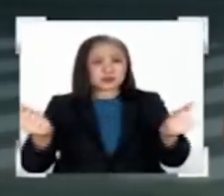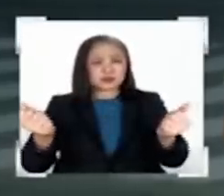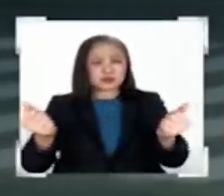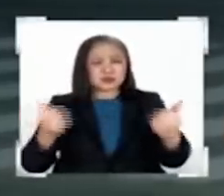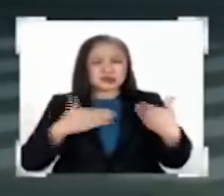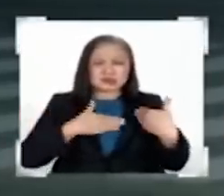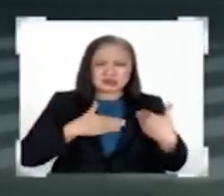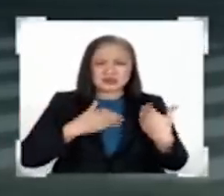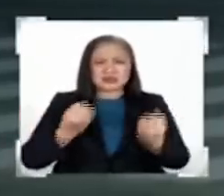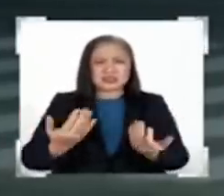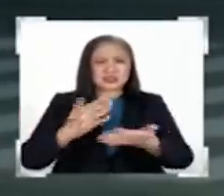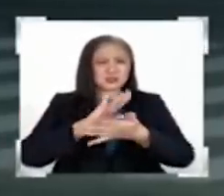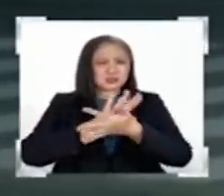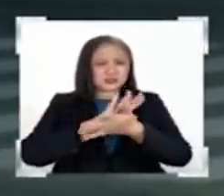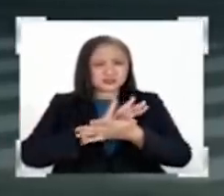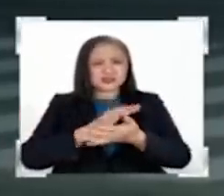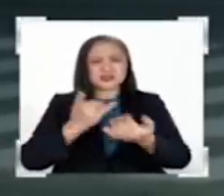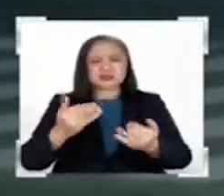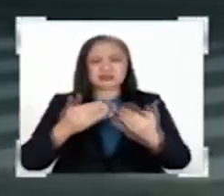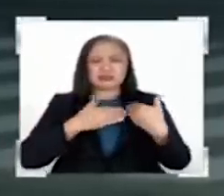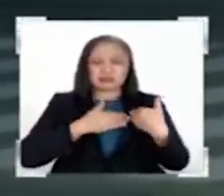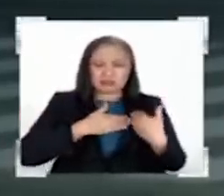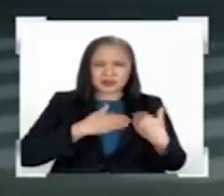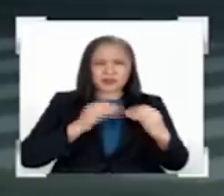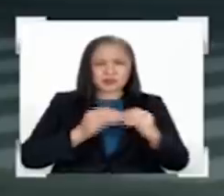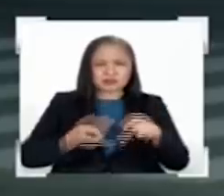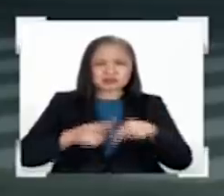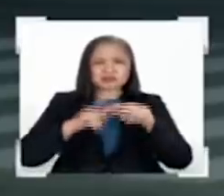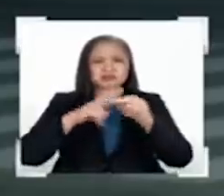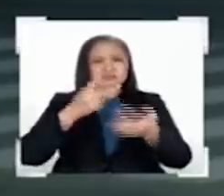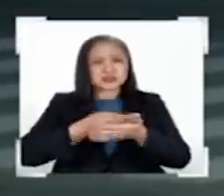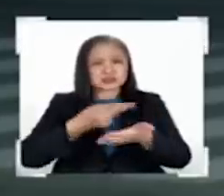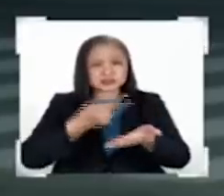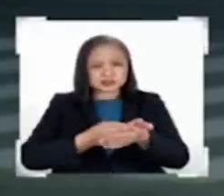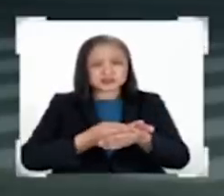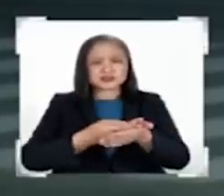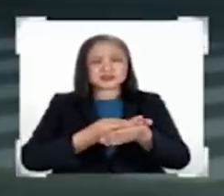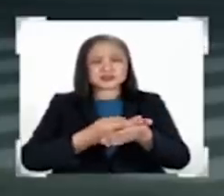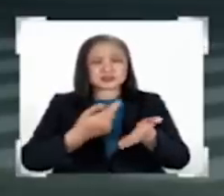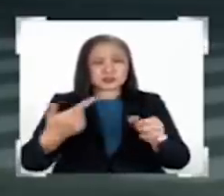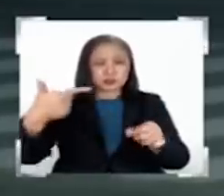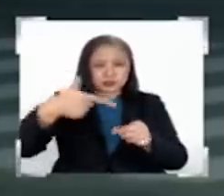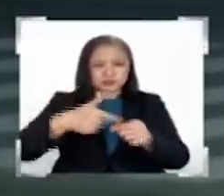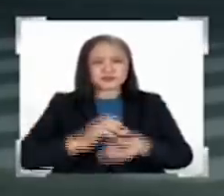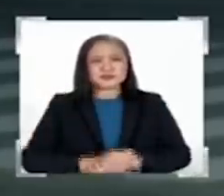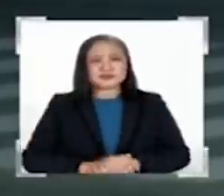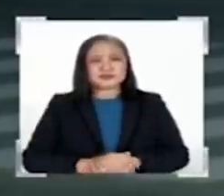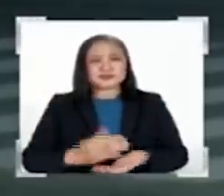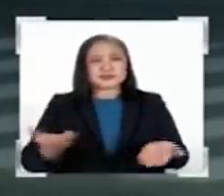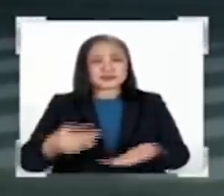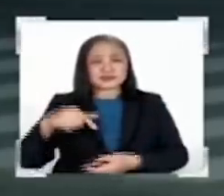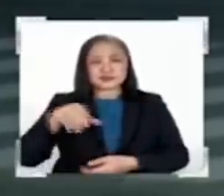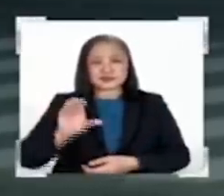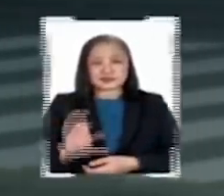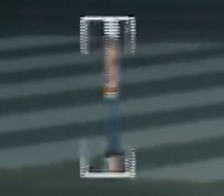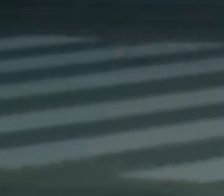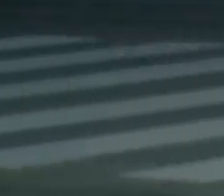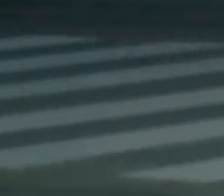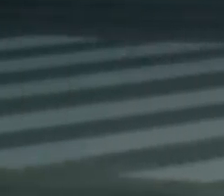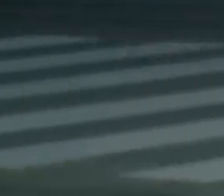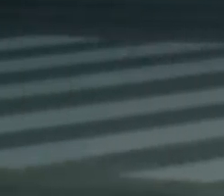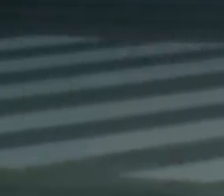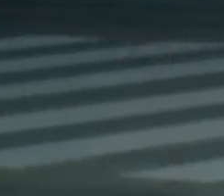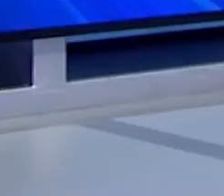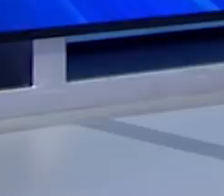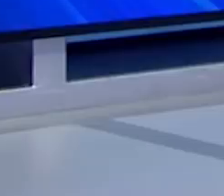pandemya, malulunod pa sa taas presyo ng produktong petrolyo. At live mula rito sa Quezon City, ako si Jamie Santos, ang inyong